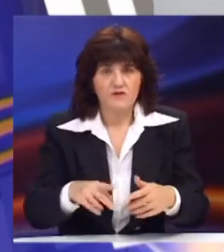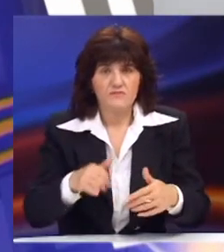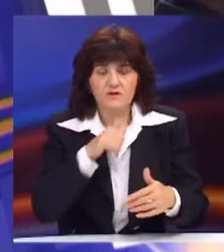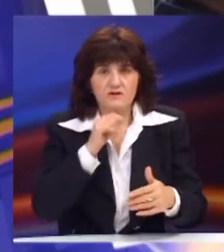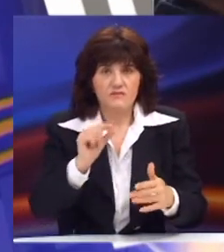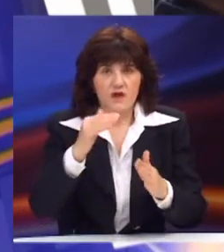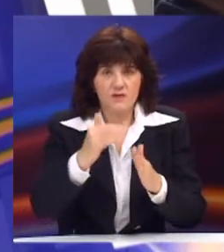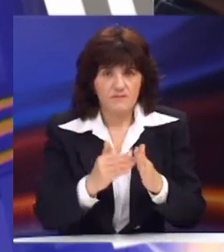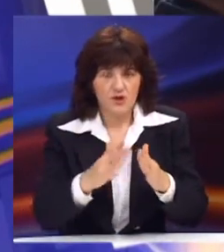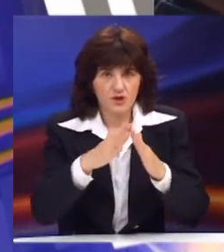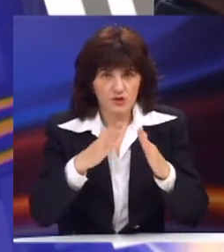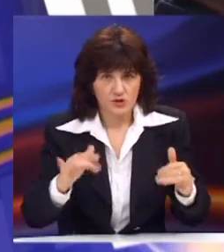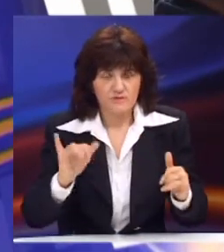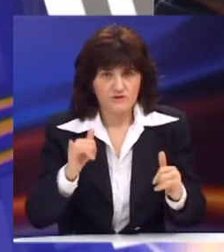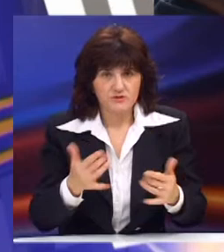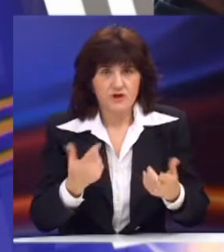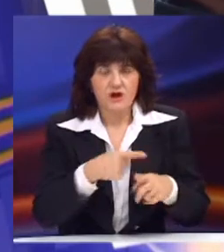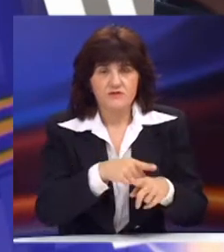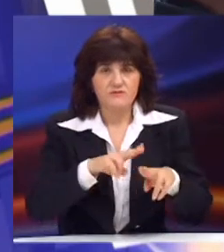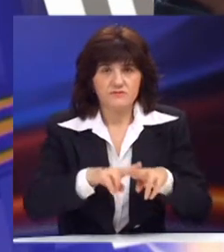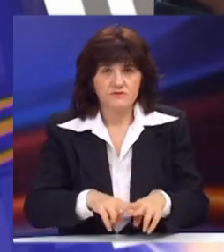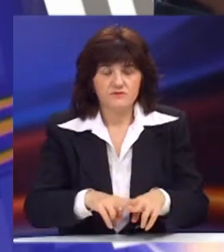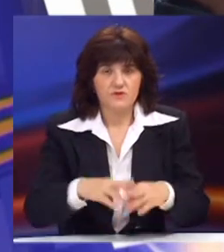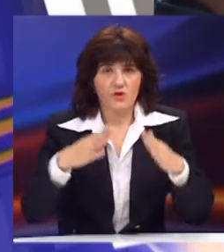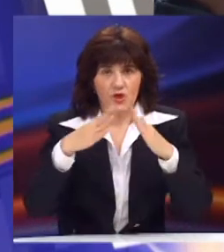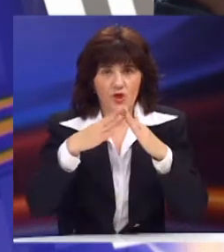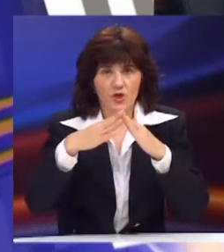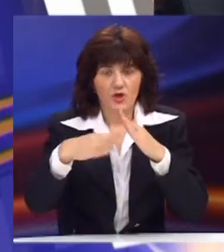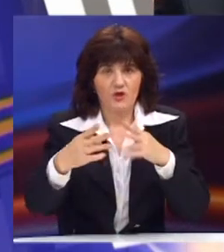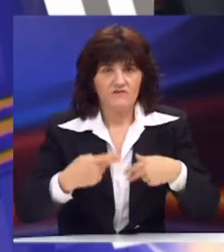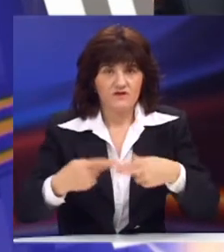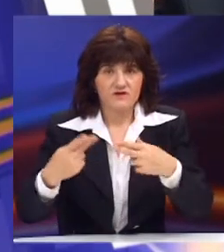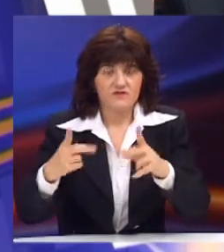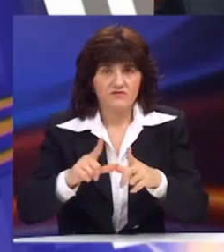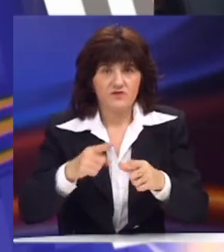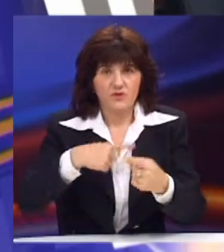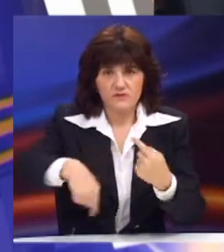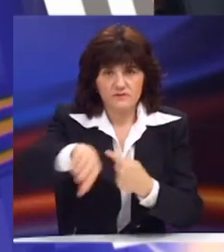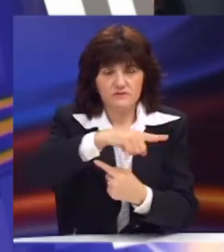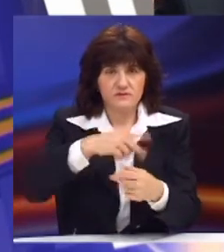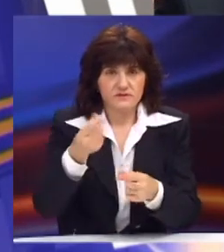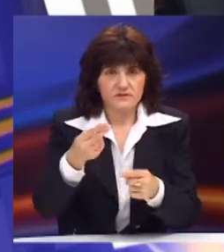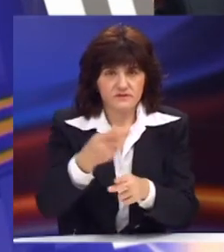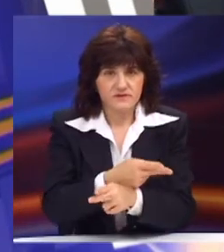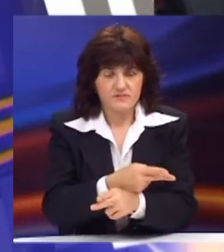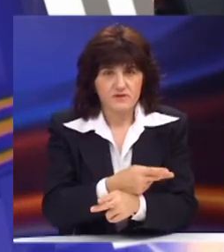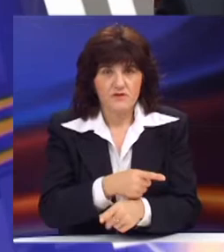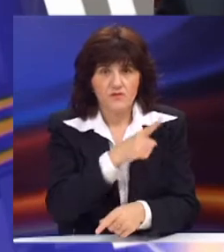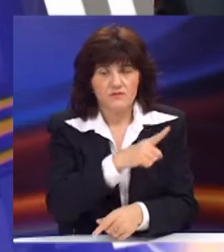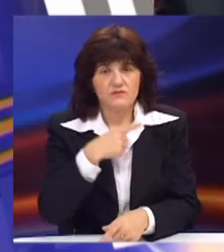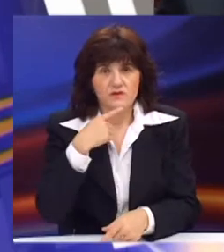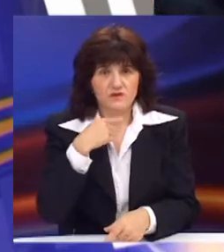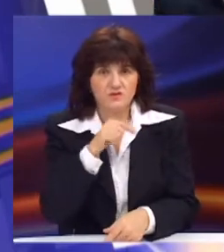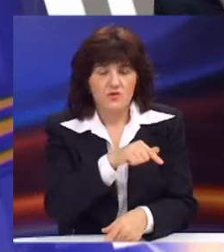industrije koja je u padu, a opstaju zahvaljujući sanacijama krovova i povećanju izvoza u zemlje regiona. On